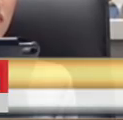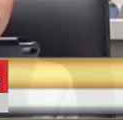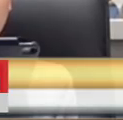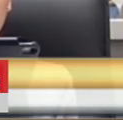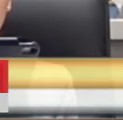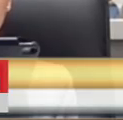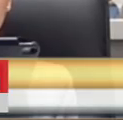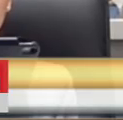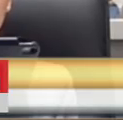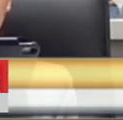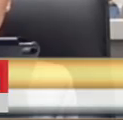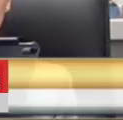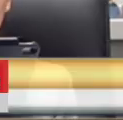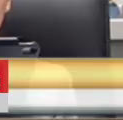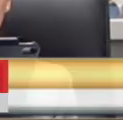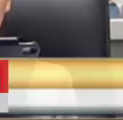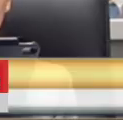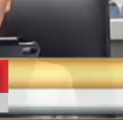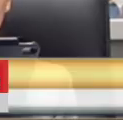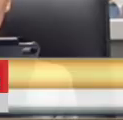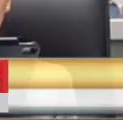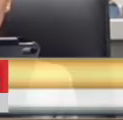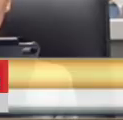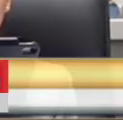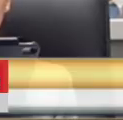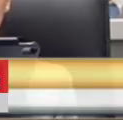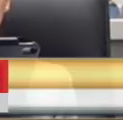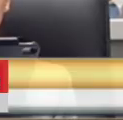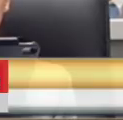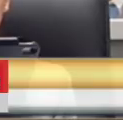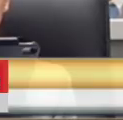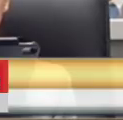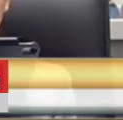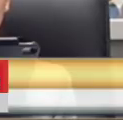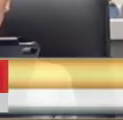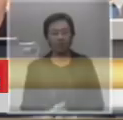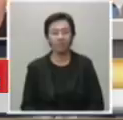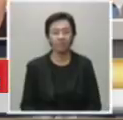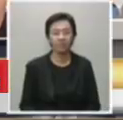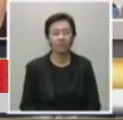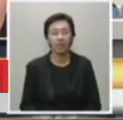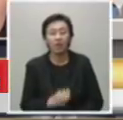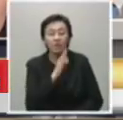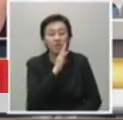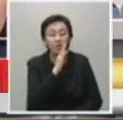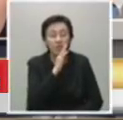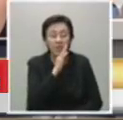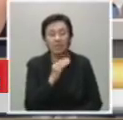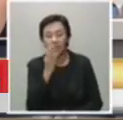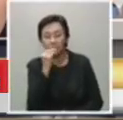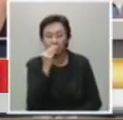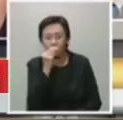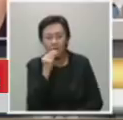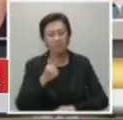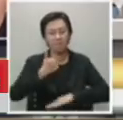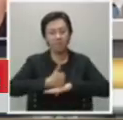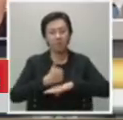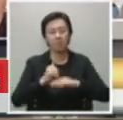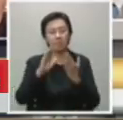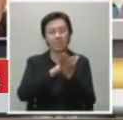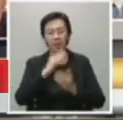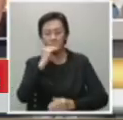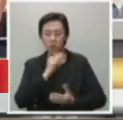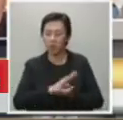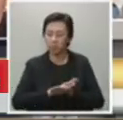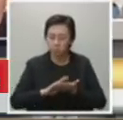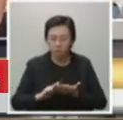ครับใครจะไปล้อเลียนท่านบอกมิสเตอร์บีนผมบอกไม่ใช่หรอกถ้าท่านเก็บอาการพูดจาเหมือนผู้นำประเทศทั่วไปอะไร